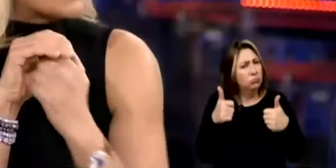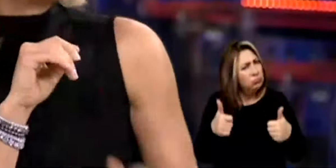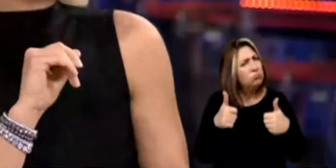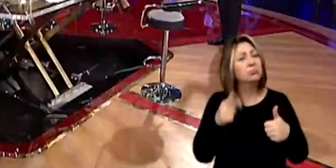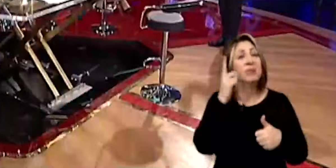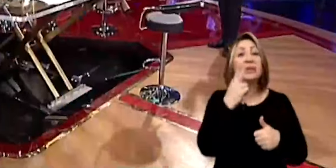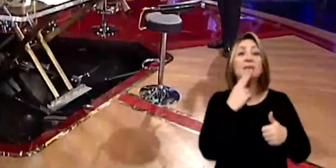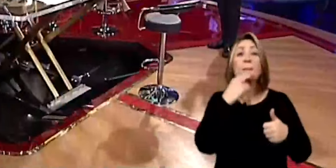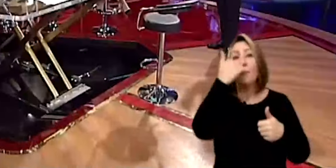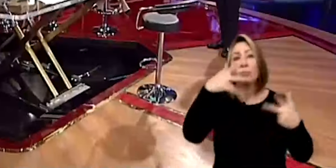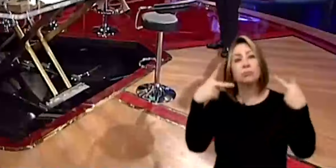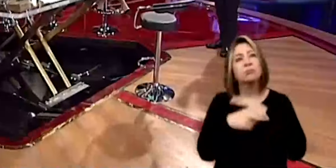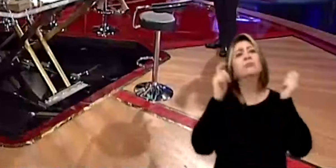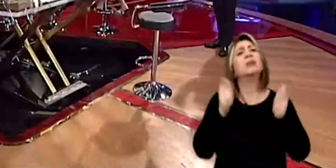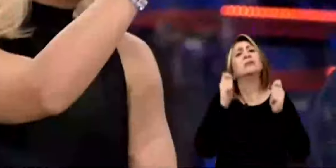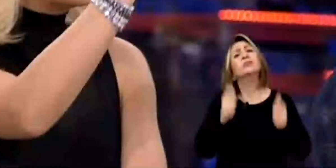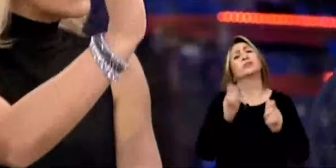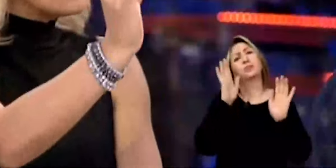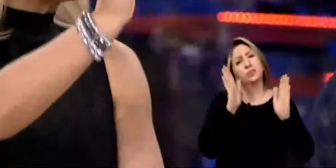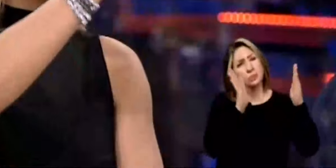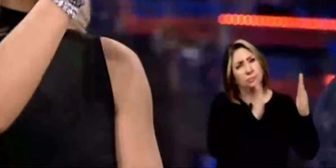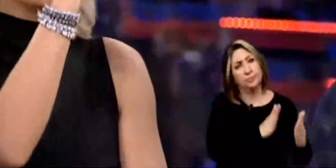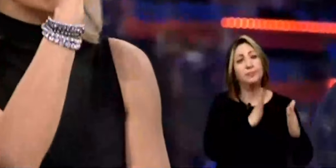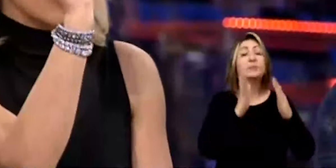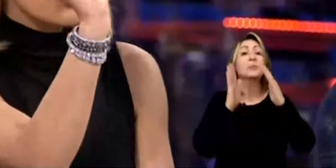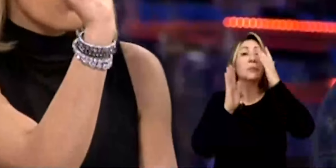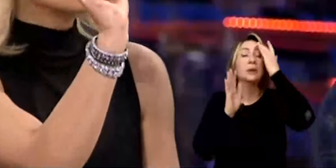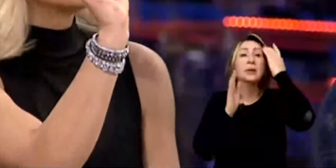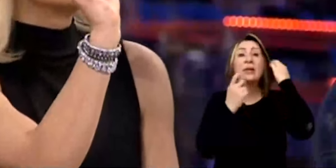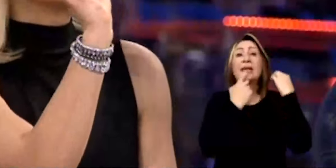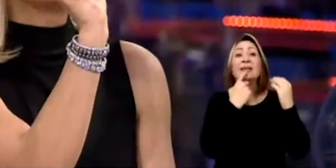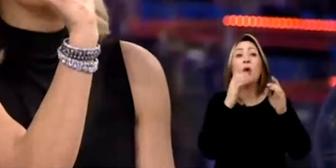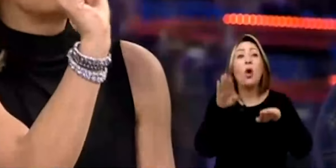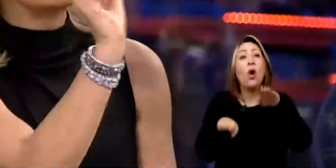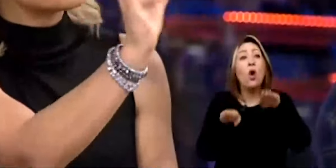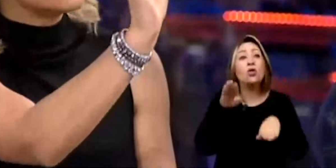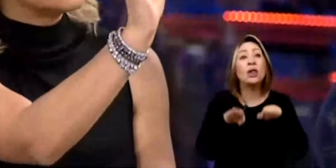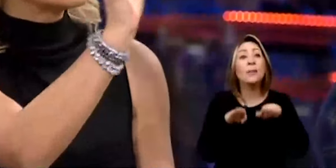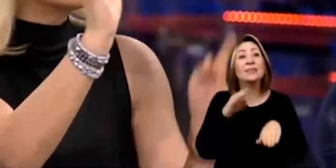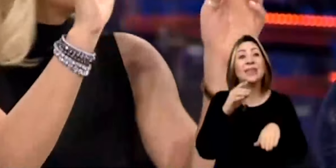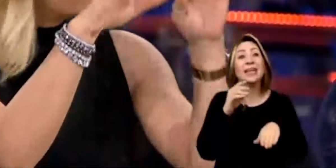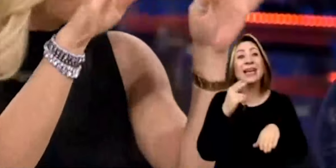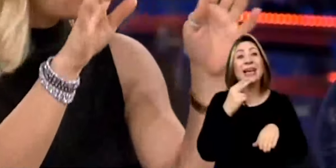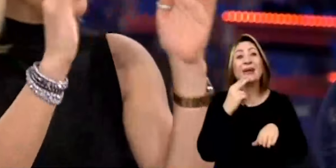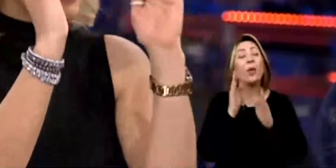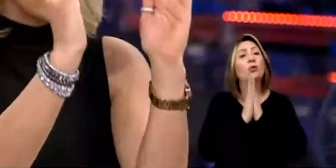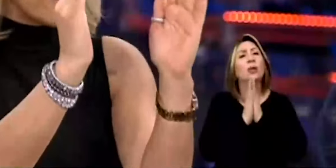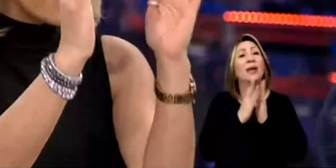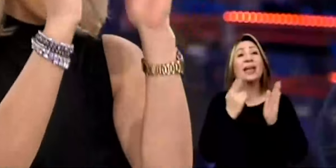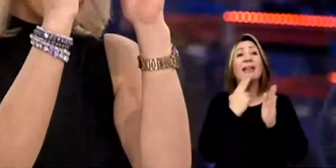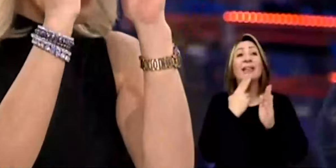bir kadın için ama, menopoza girmemek mümkün değil evet, galiba. Menopozdaki yaş ortalamasına denir kadınlarda, özür